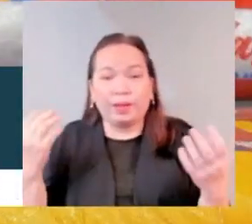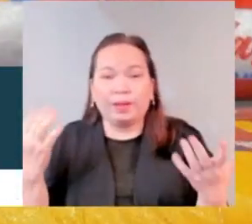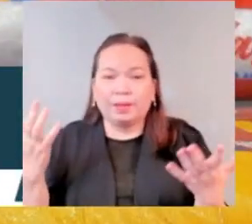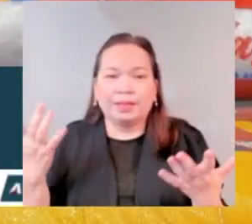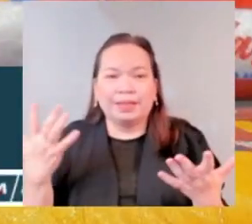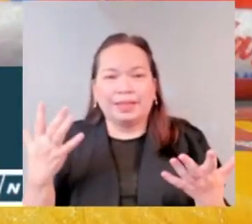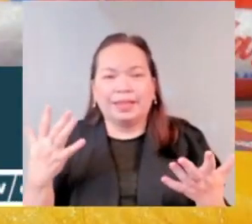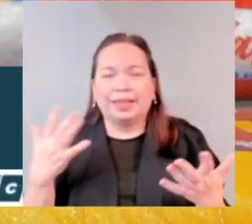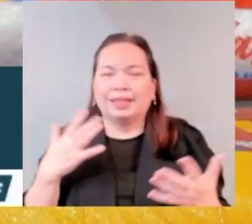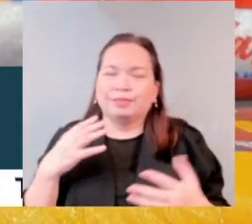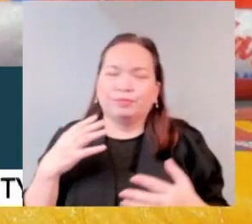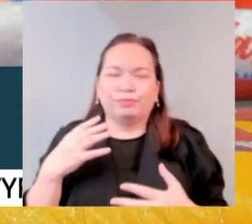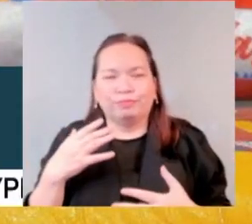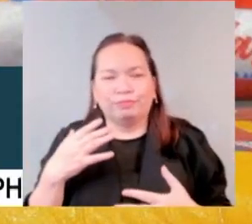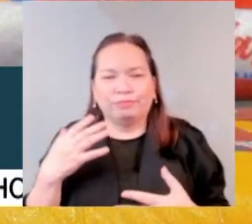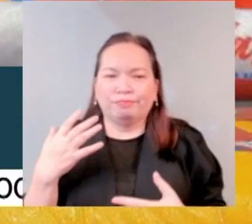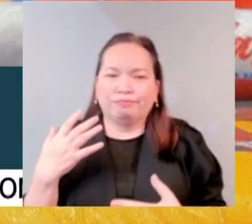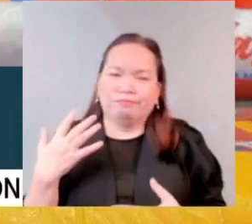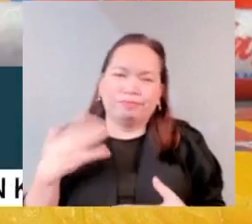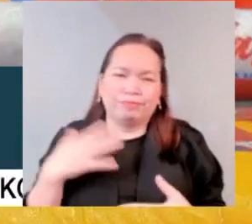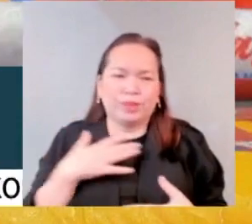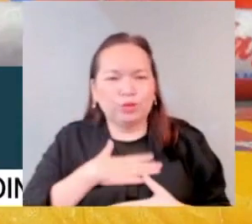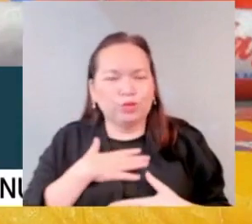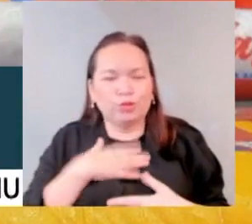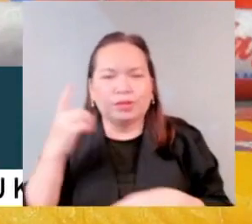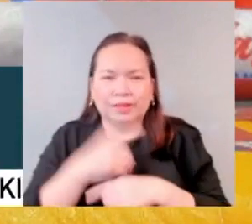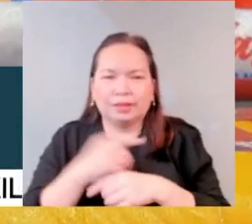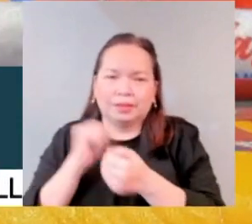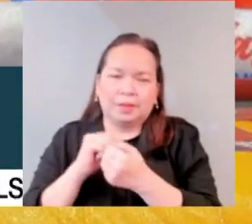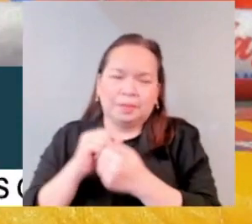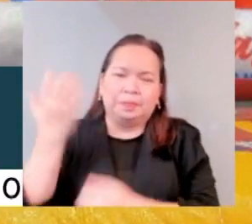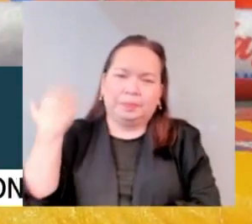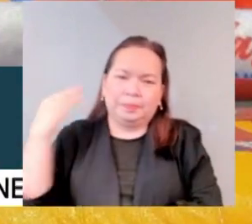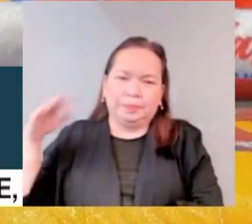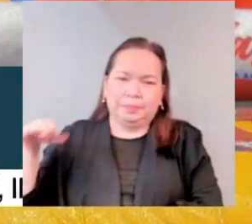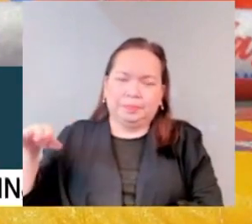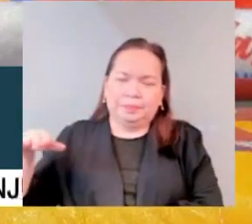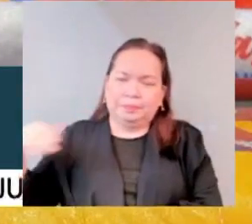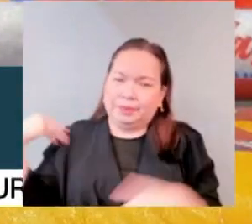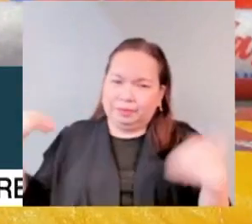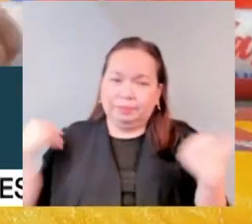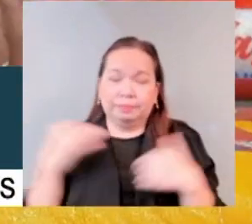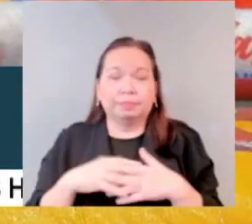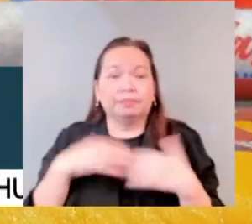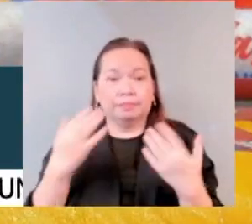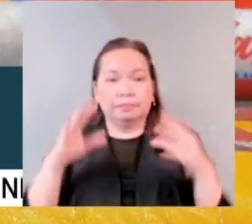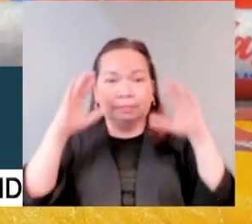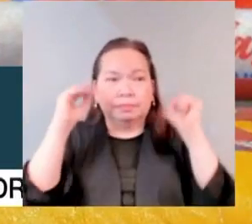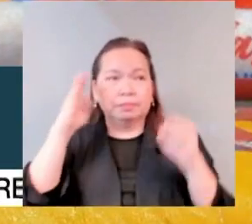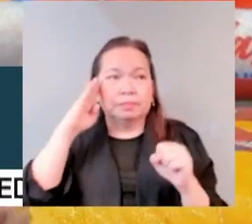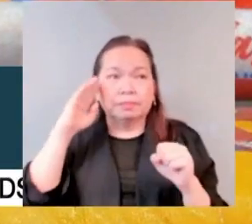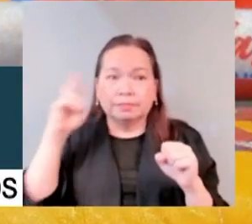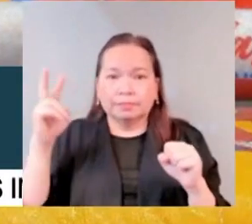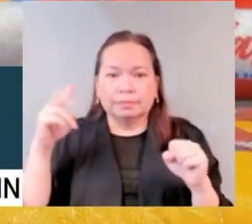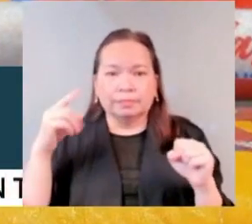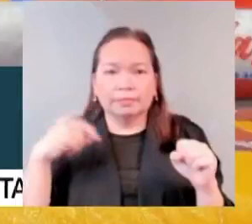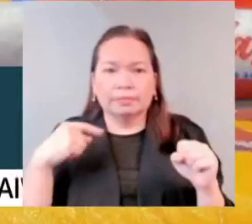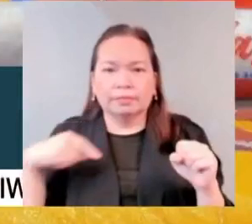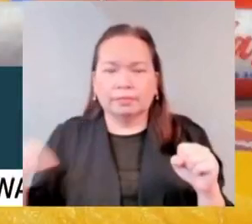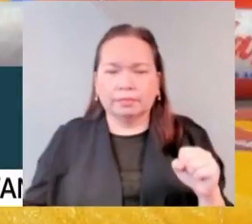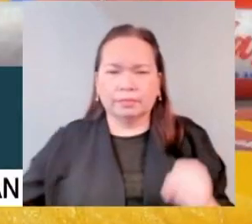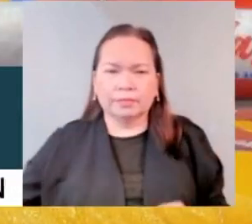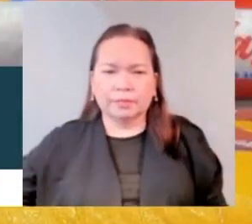During the event, Marcos called on lawmakers to immediately pass the Agricultural Economic Sabotage Bill, which seeks heavier penalties